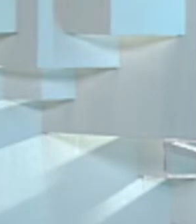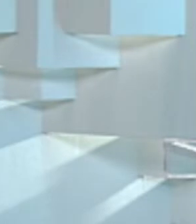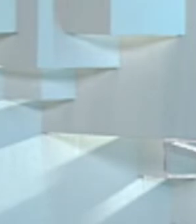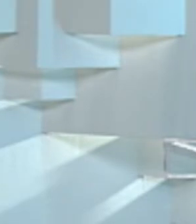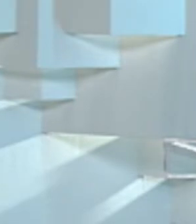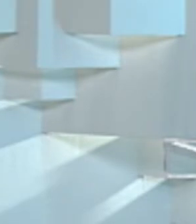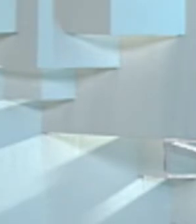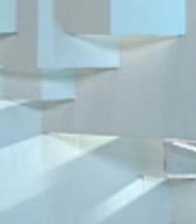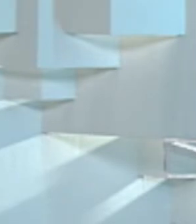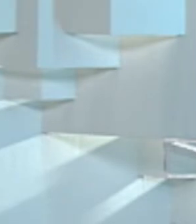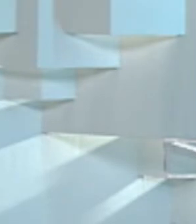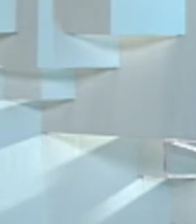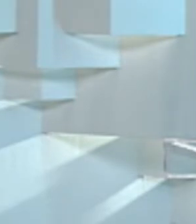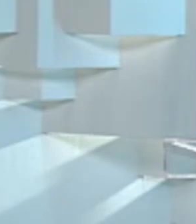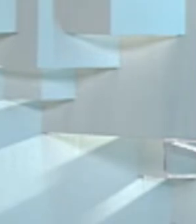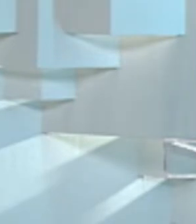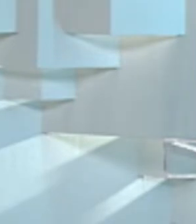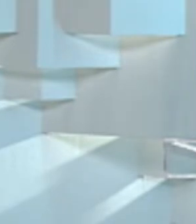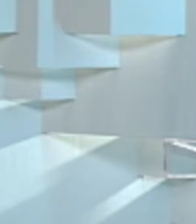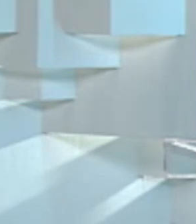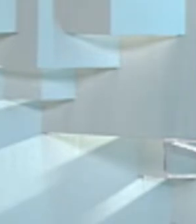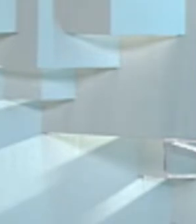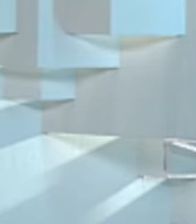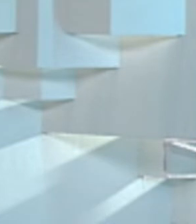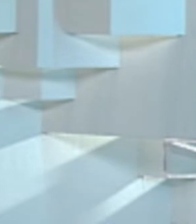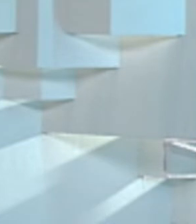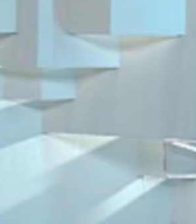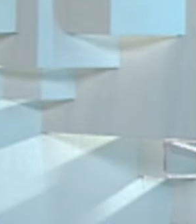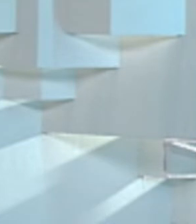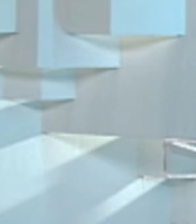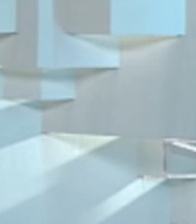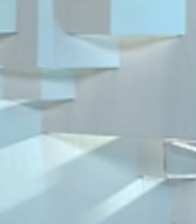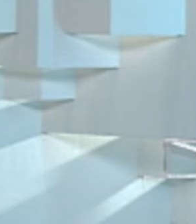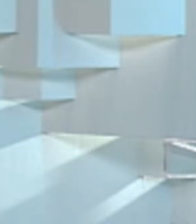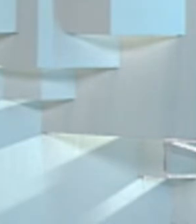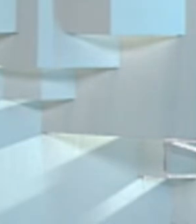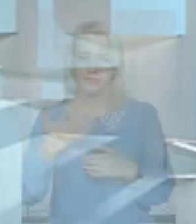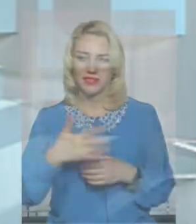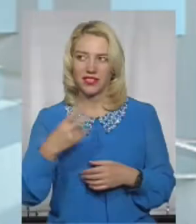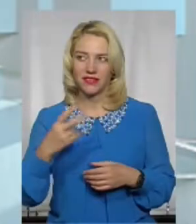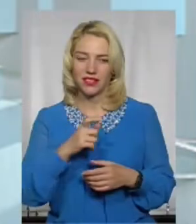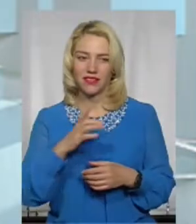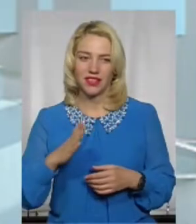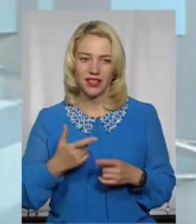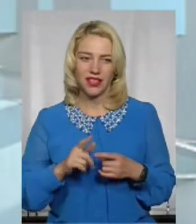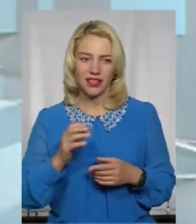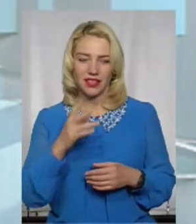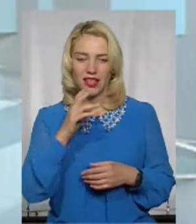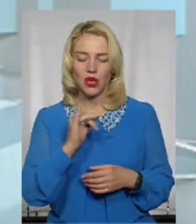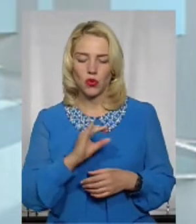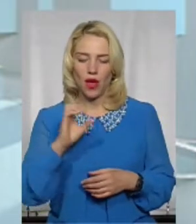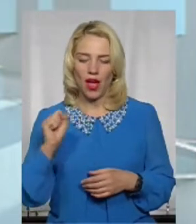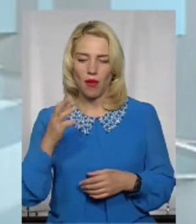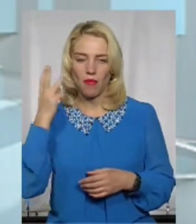вітаємо. Це звіти наживо. Всеукраїнський медіапроект Суспільного. І на найближчі 52 хвилини студія UA